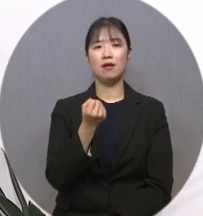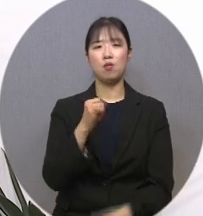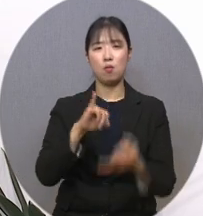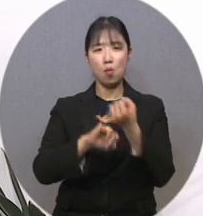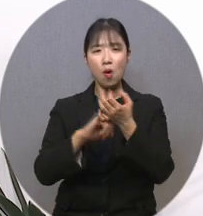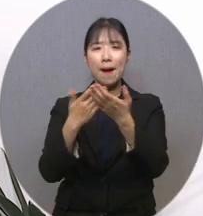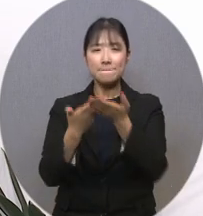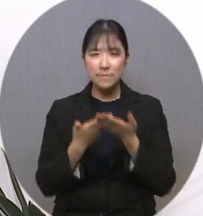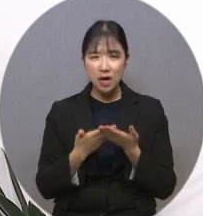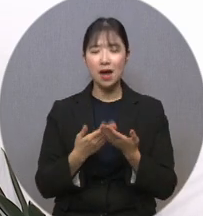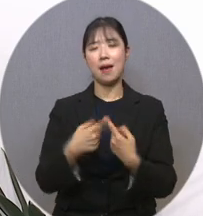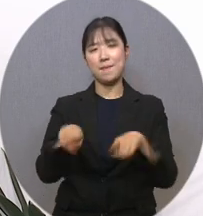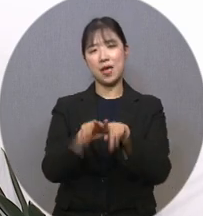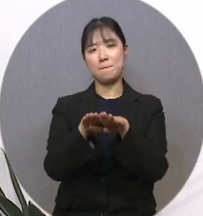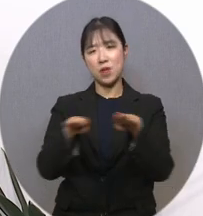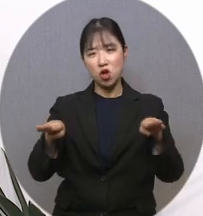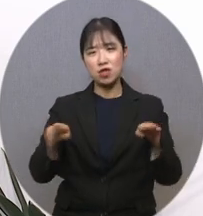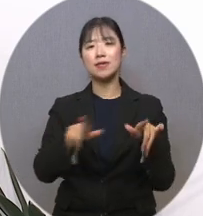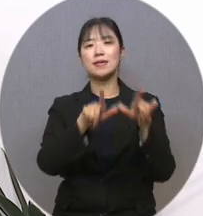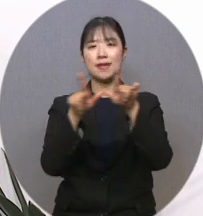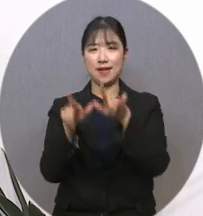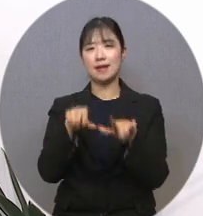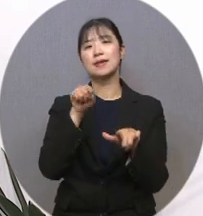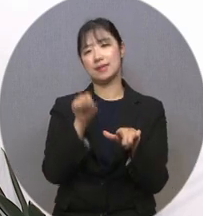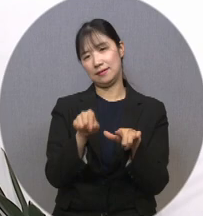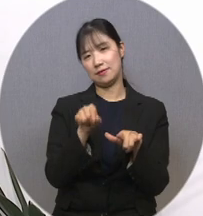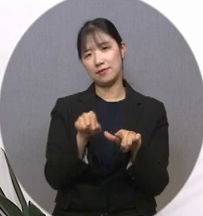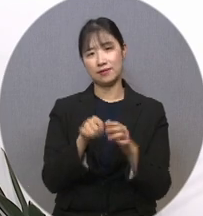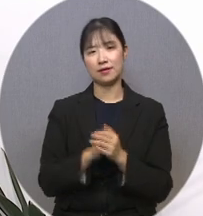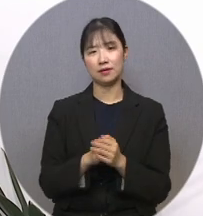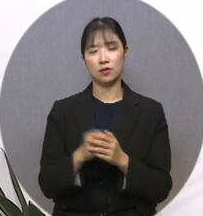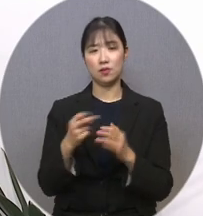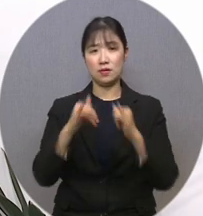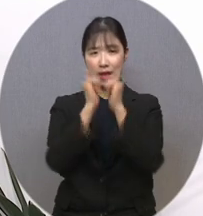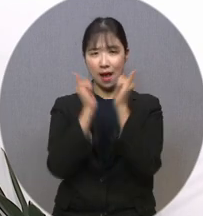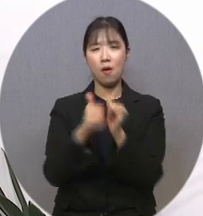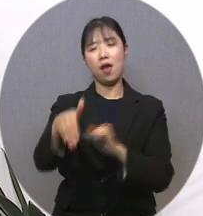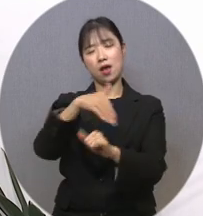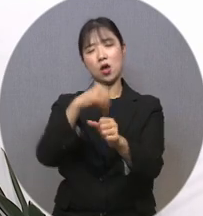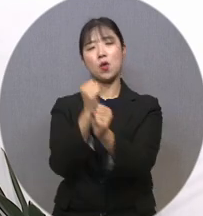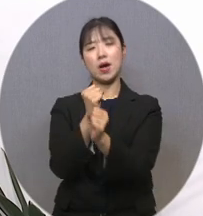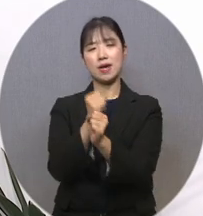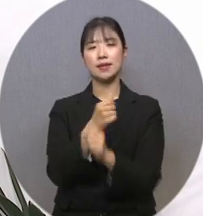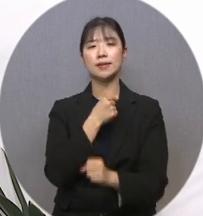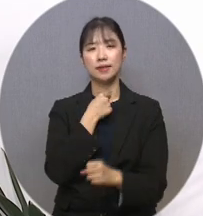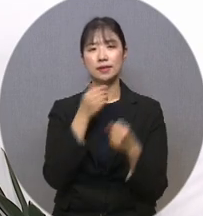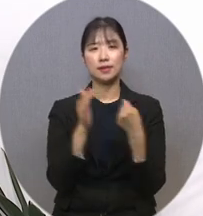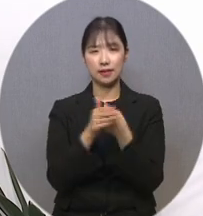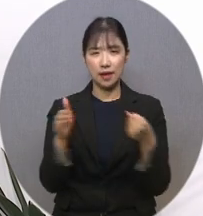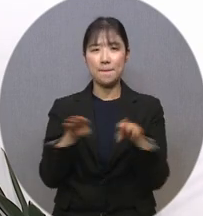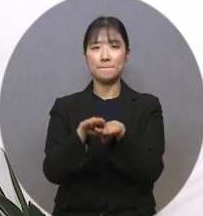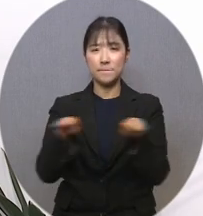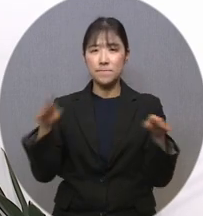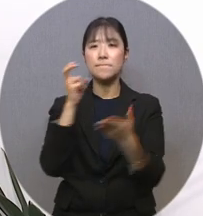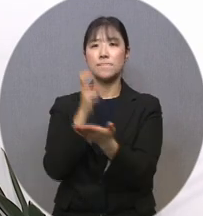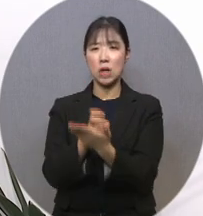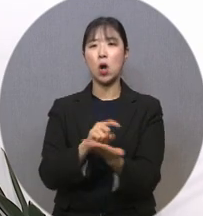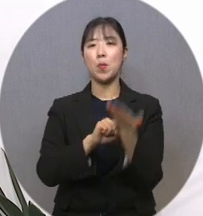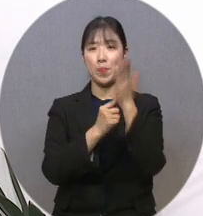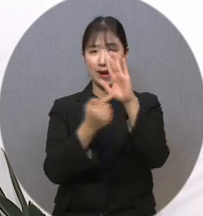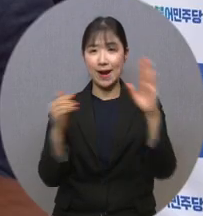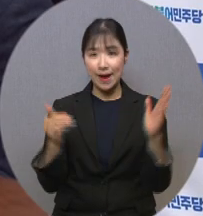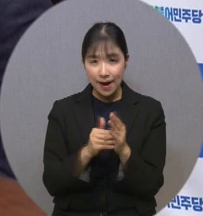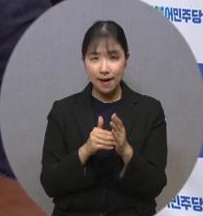보장받으면서 같이 평등하게 살 수 있는 그런 제도 또 사회 환경을 만들자라는 취지로 평등법을